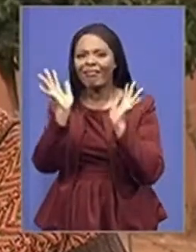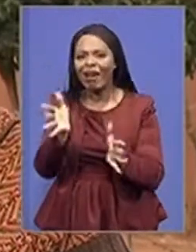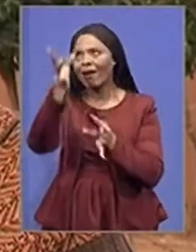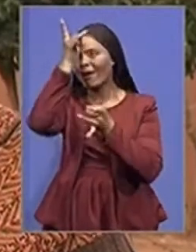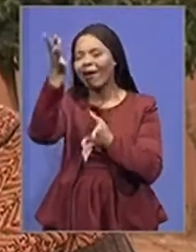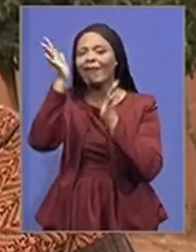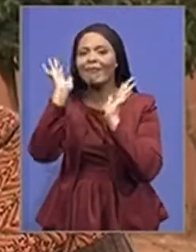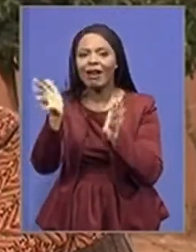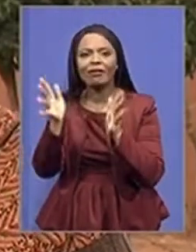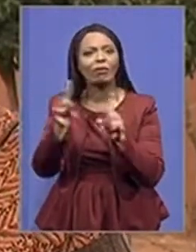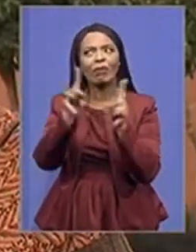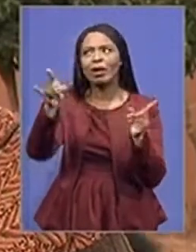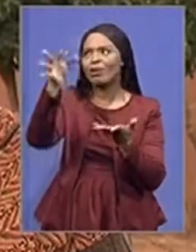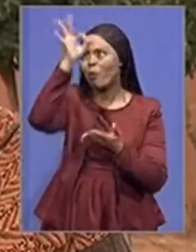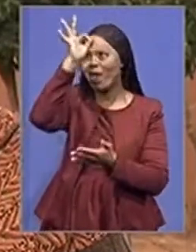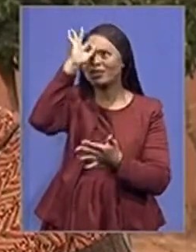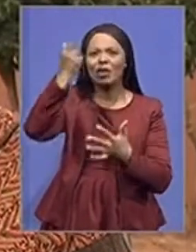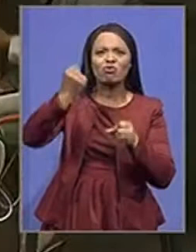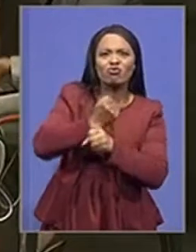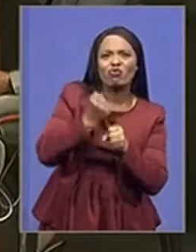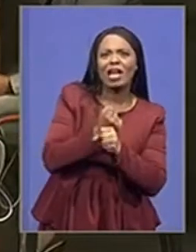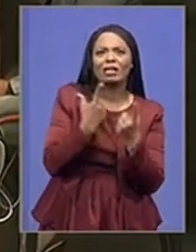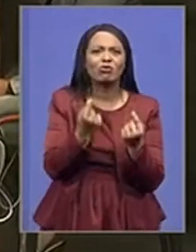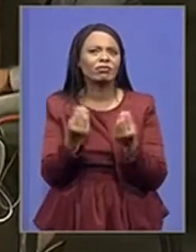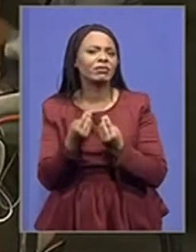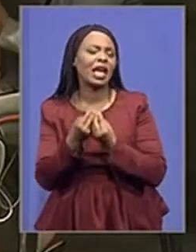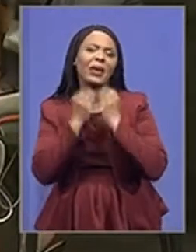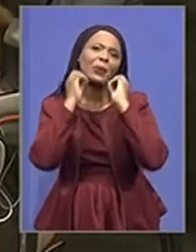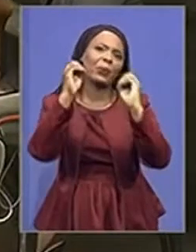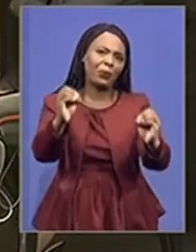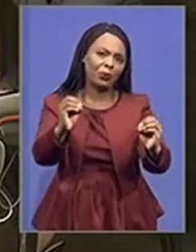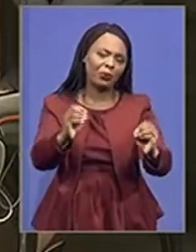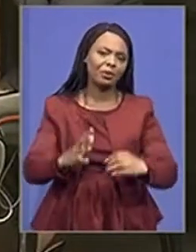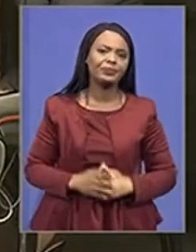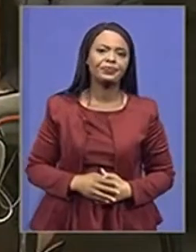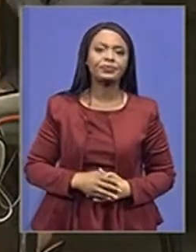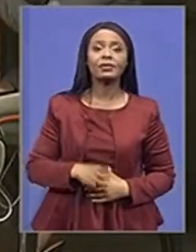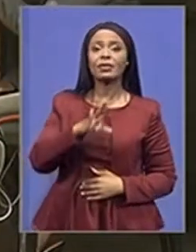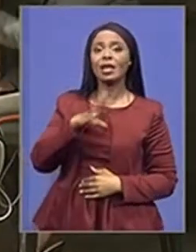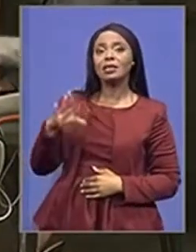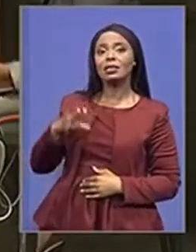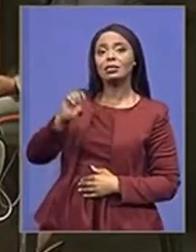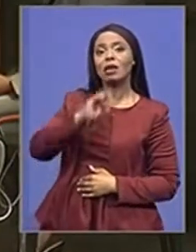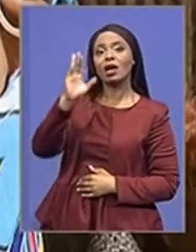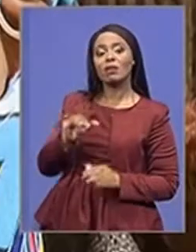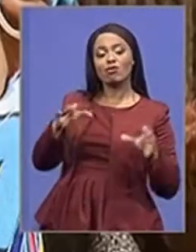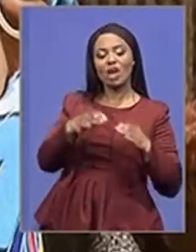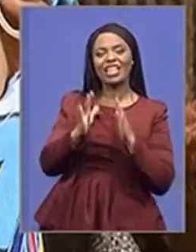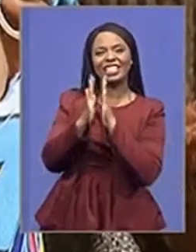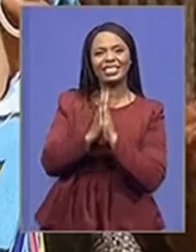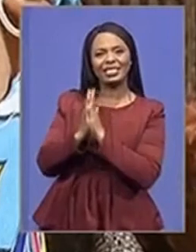maponisa gona action e ba kileng ba etsaya. Khabagare Council ya Afrika Borwa ya dikereke ya